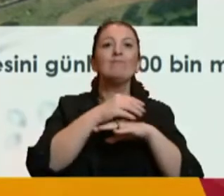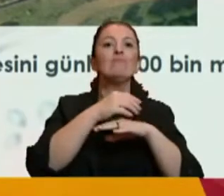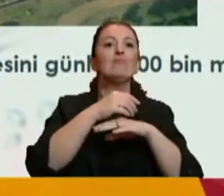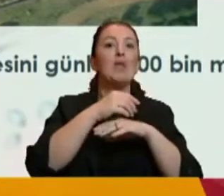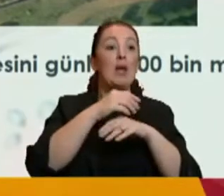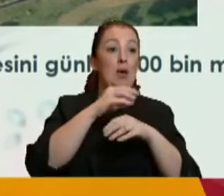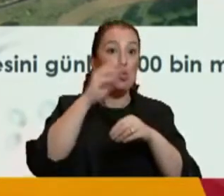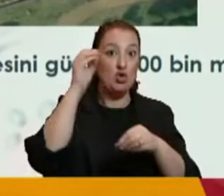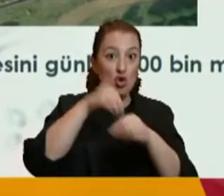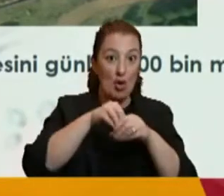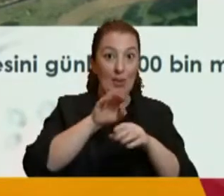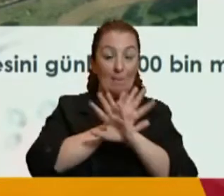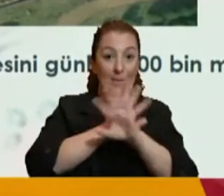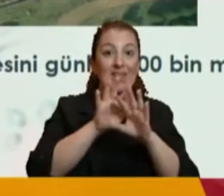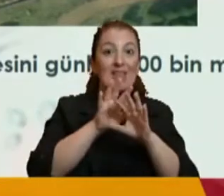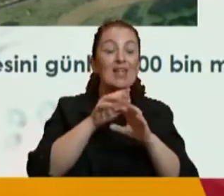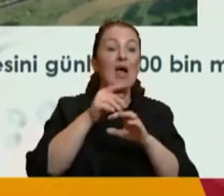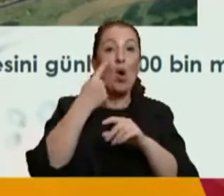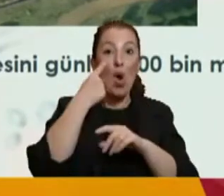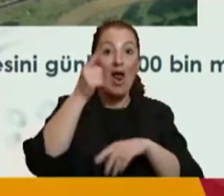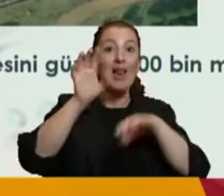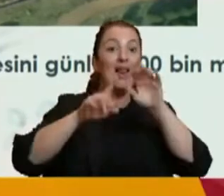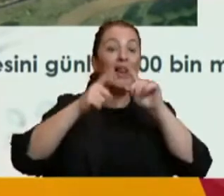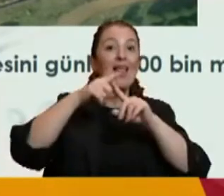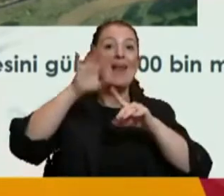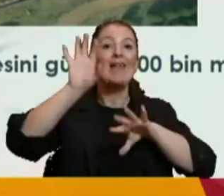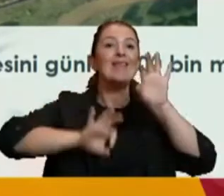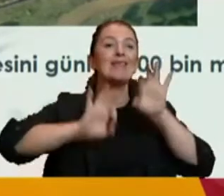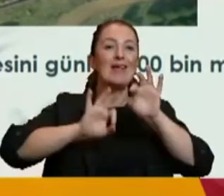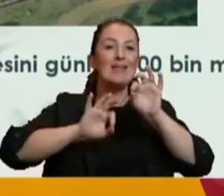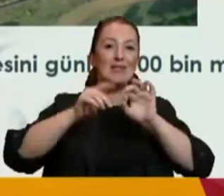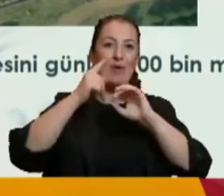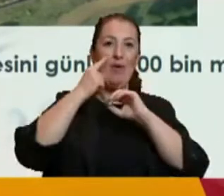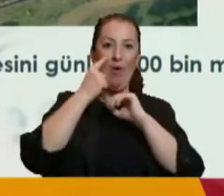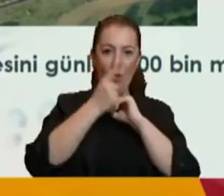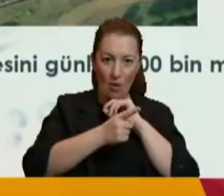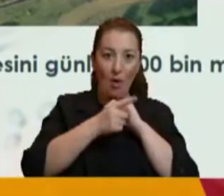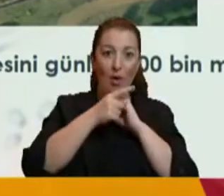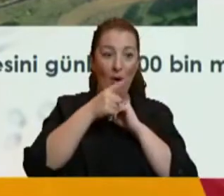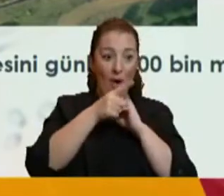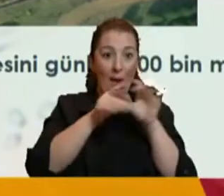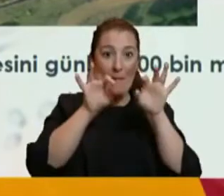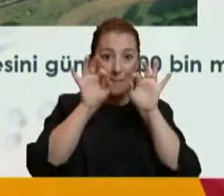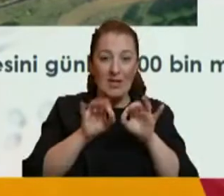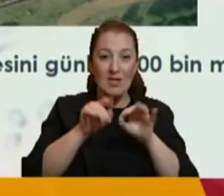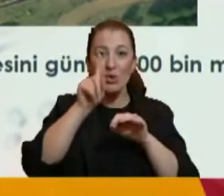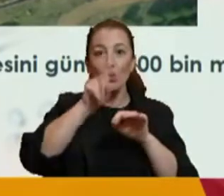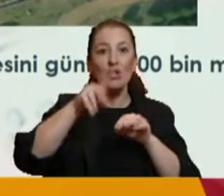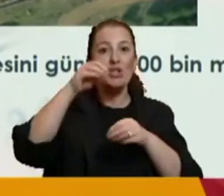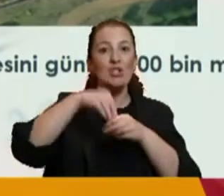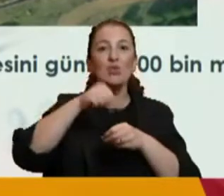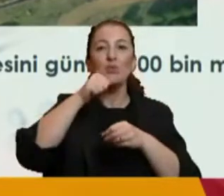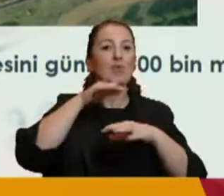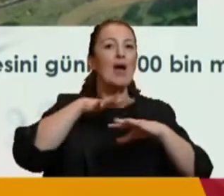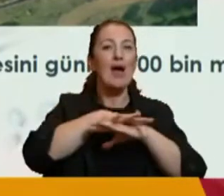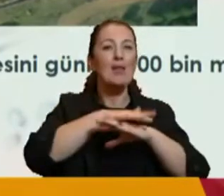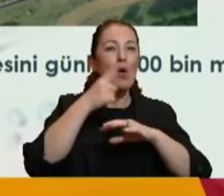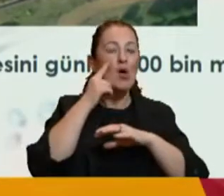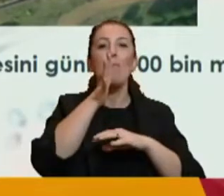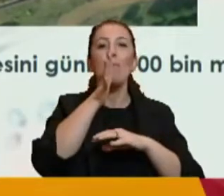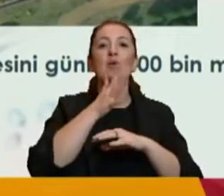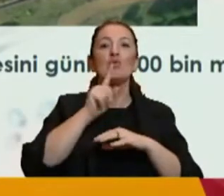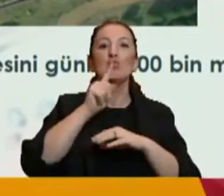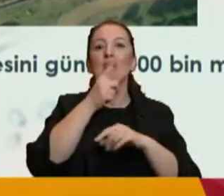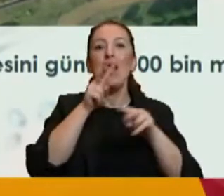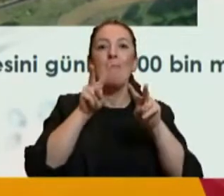aşamasında Bu tesisin devreye girmesiyle günlük arıtma kapasitemizi 500 bin metreküp